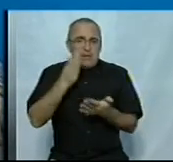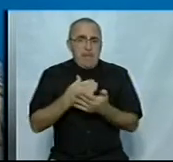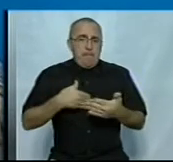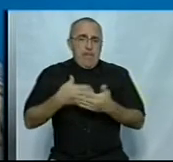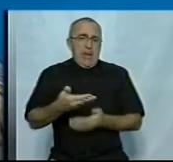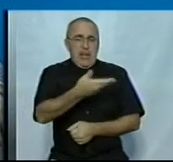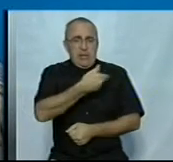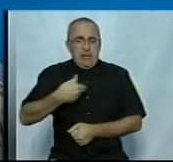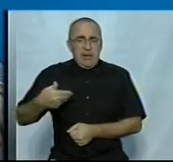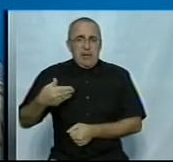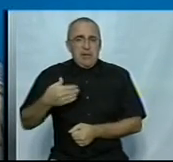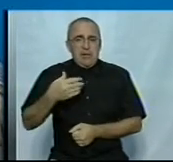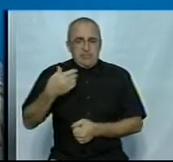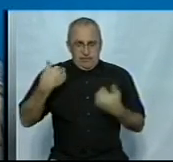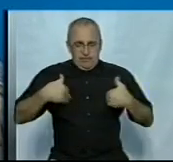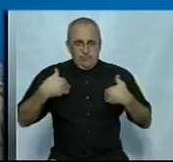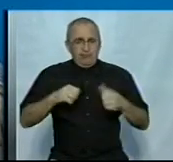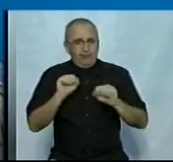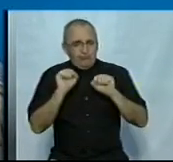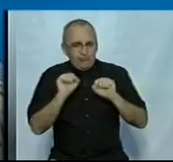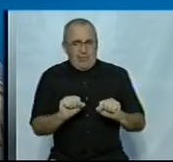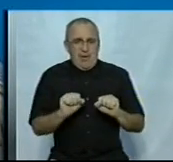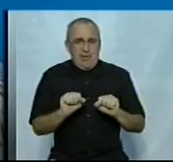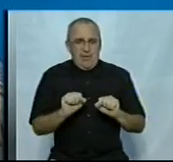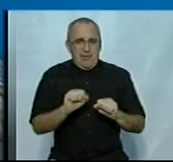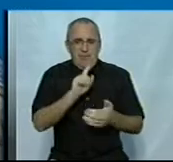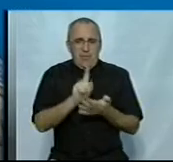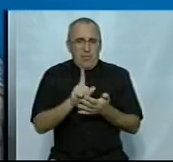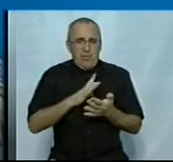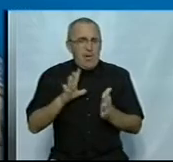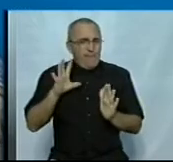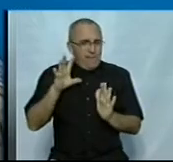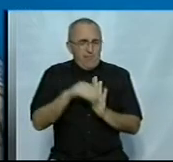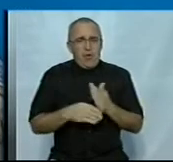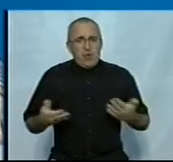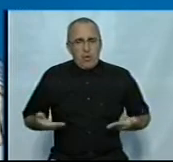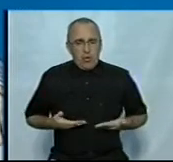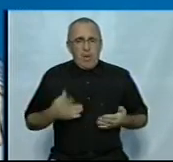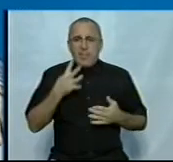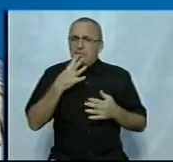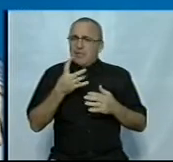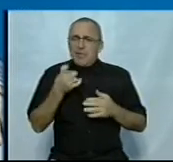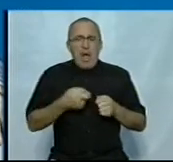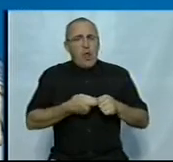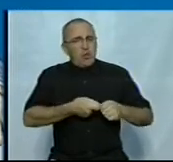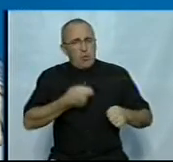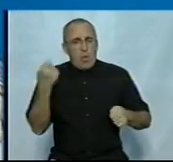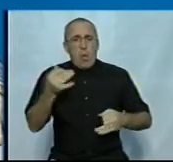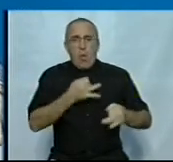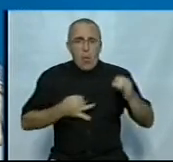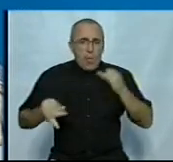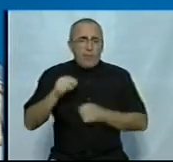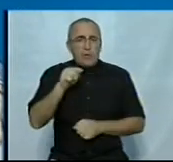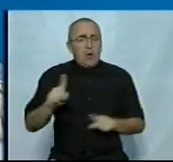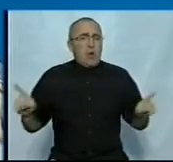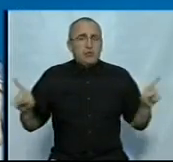нами. Засоби індивідуального захисту повинні війти в наше життя надовго. І говорилось про те,